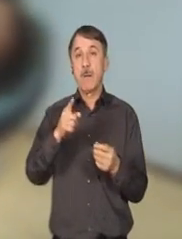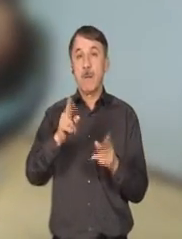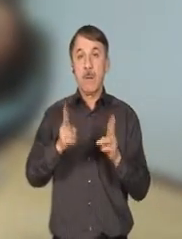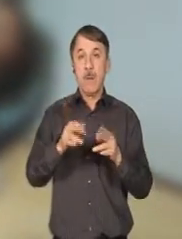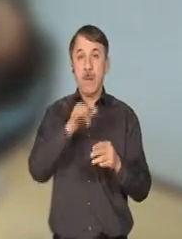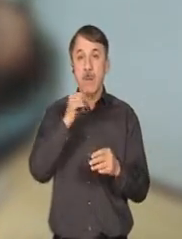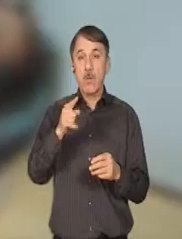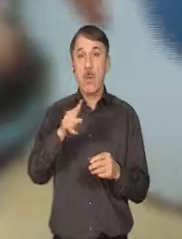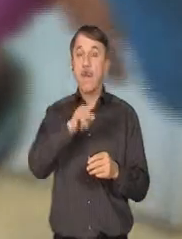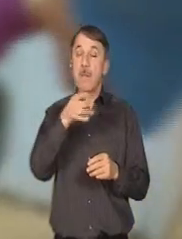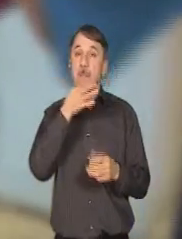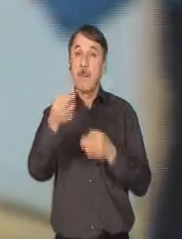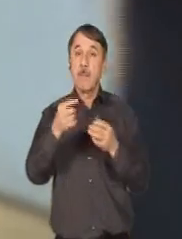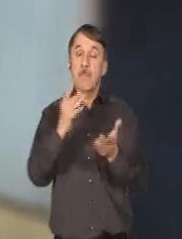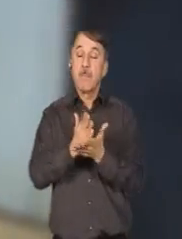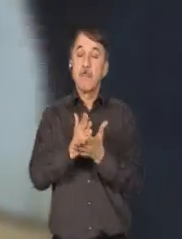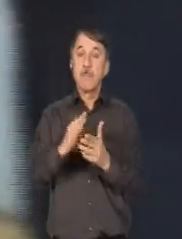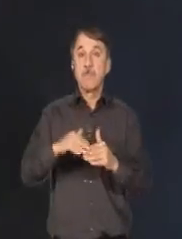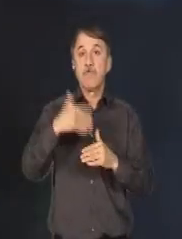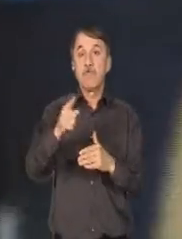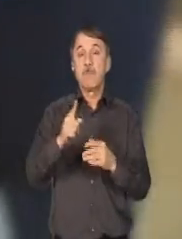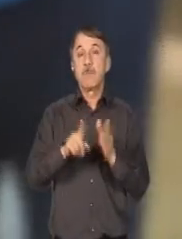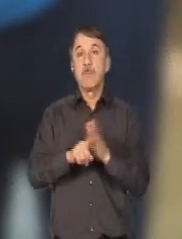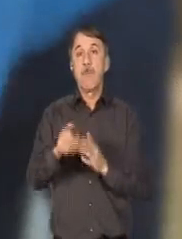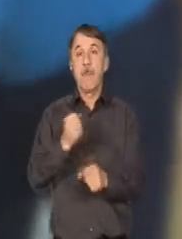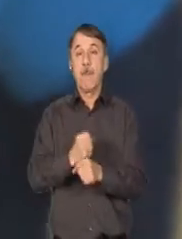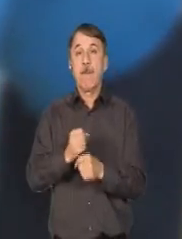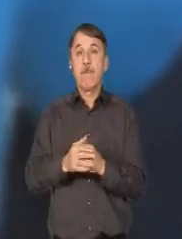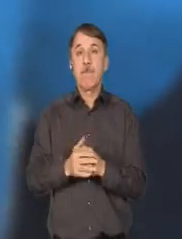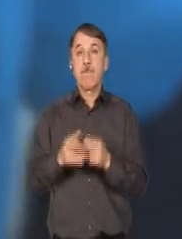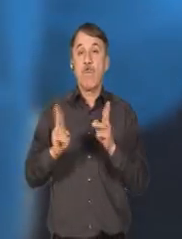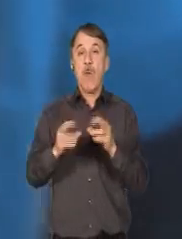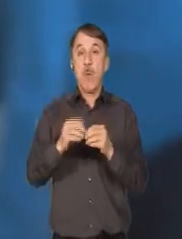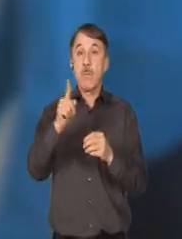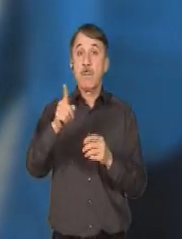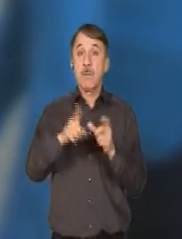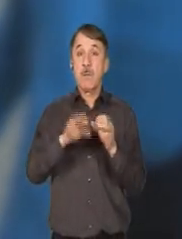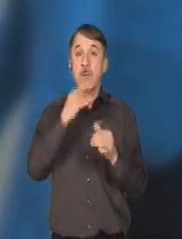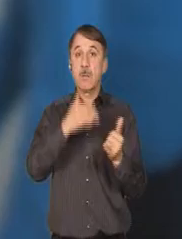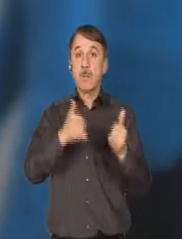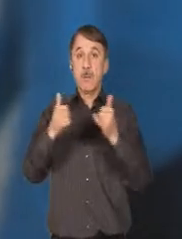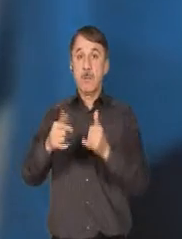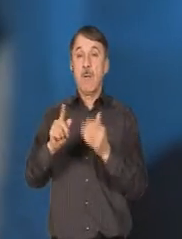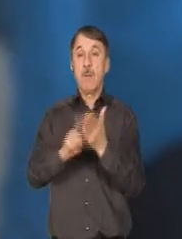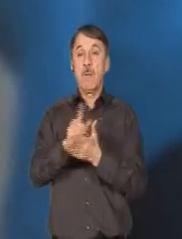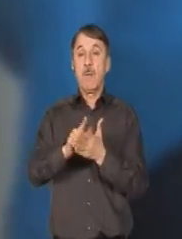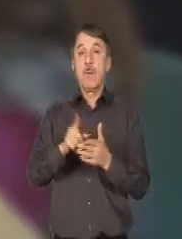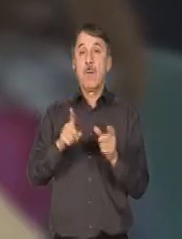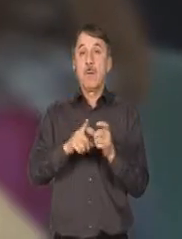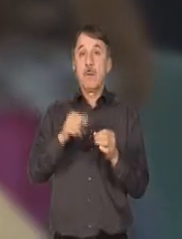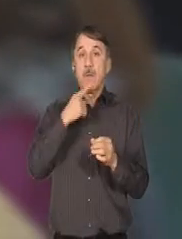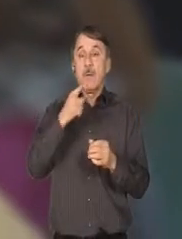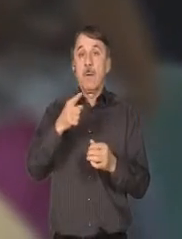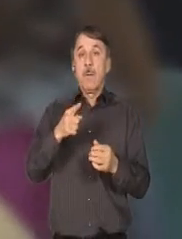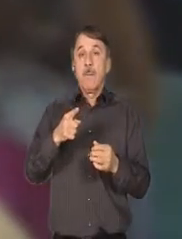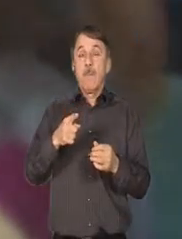sa decom, u koji će biti uključeni i stručnjaci Centra za socijalni rad. Tako će svako dete ponaosob moći da dobije pažnju i